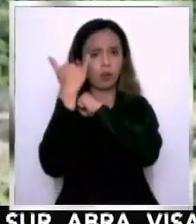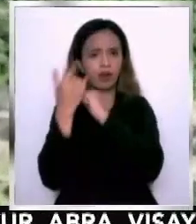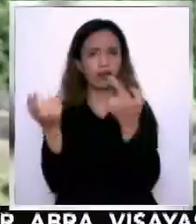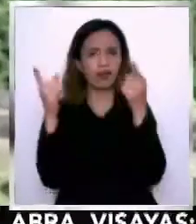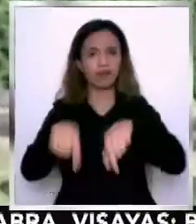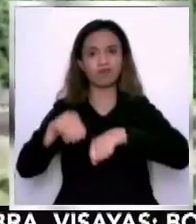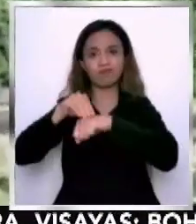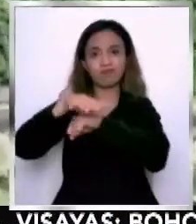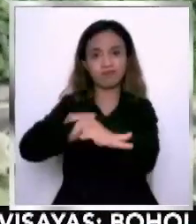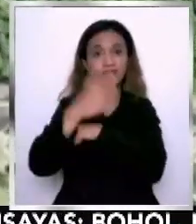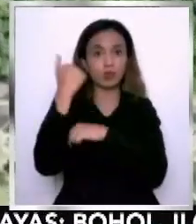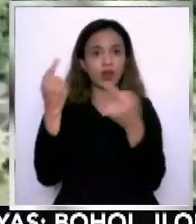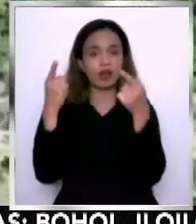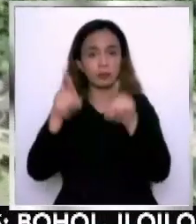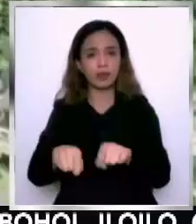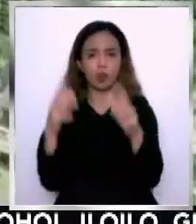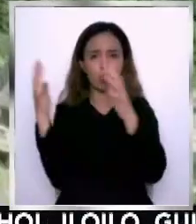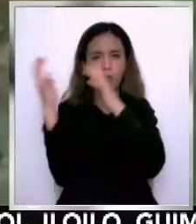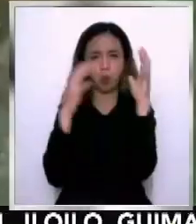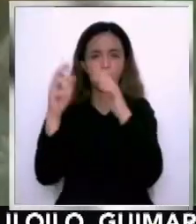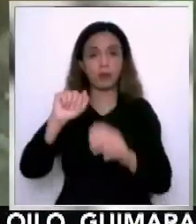Agaton, Abril ngayong taon.